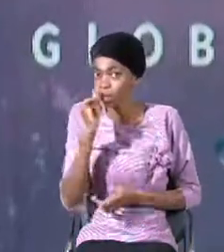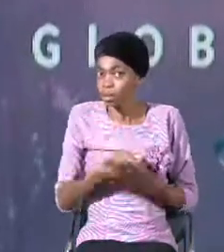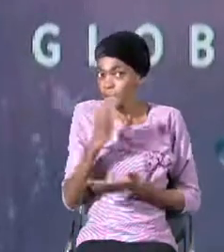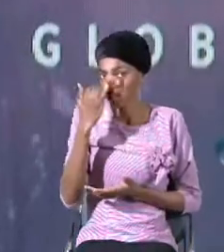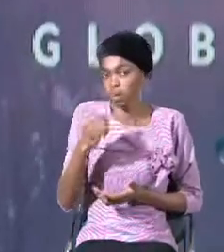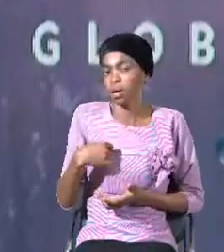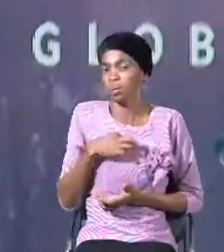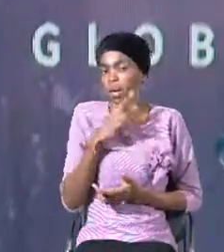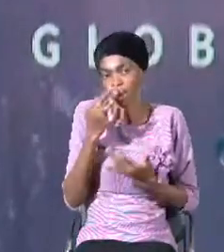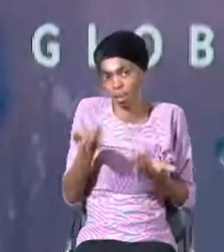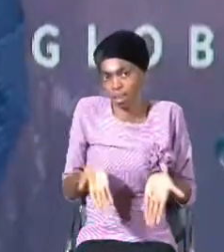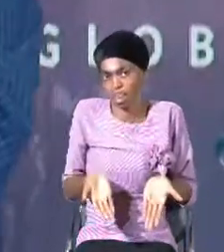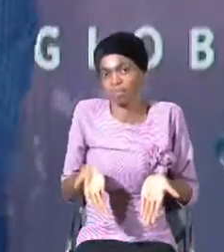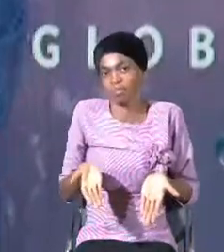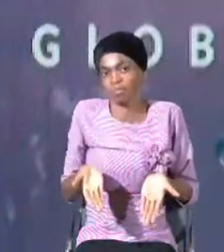sommes là.